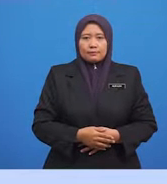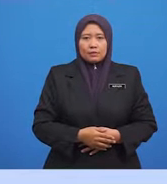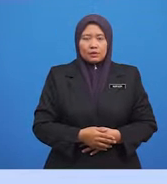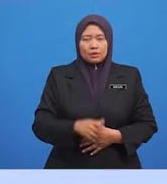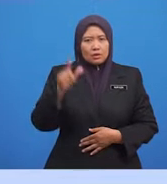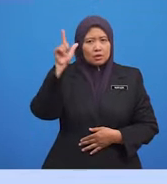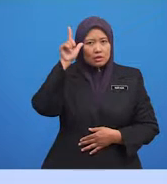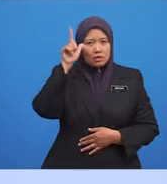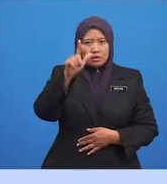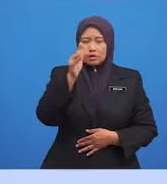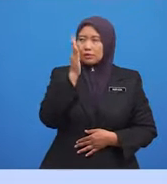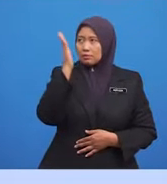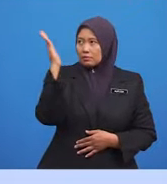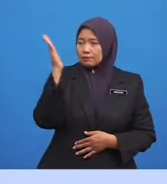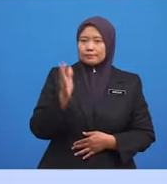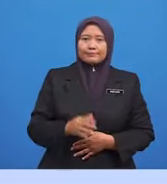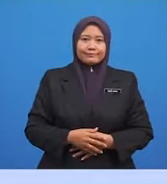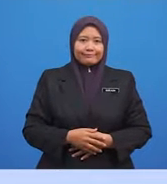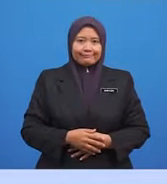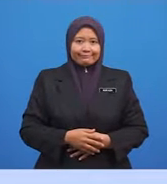Lihat paparan ini.